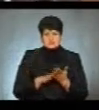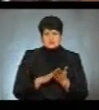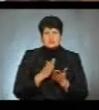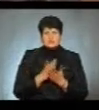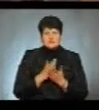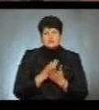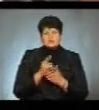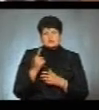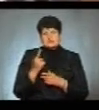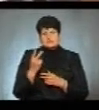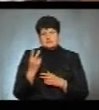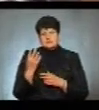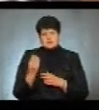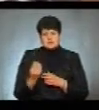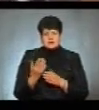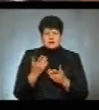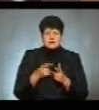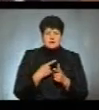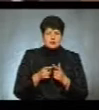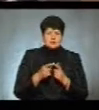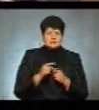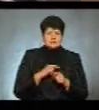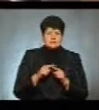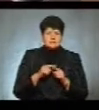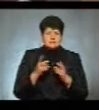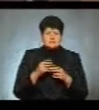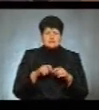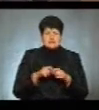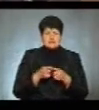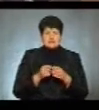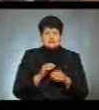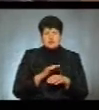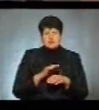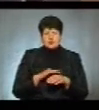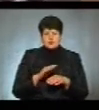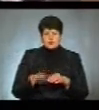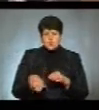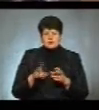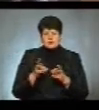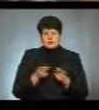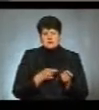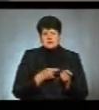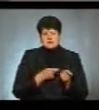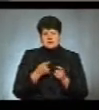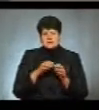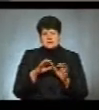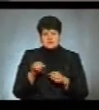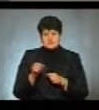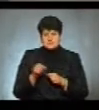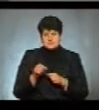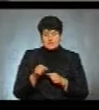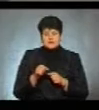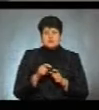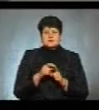що за день-два дзвонять, або вже терміново там людина випадок зламала ногу, потрібно приїхати десь трампун завести. Таке. За словами